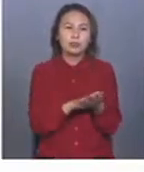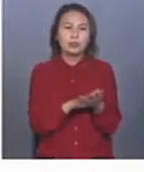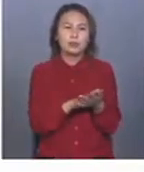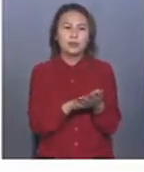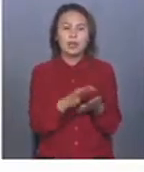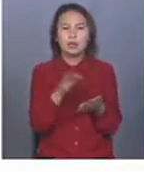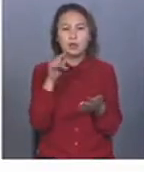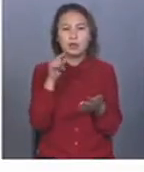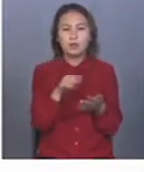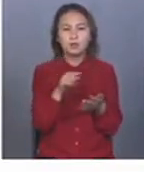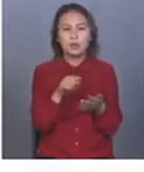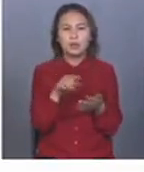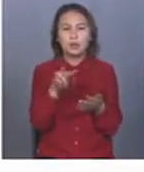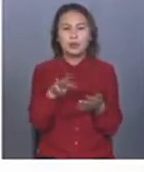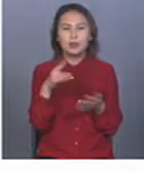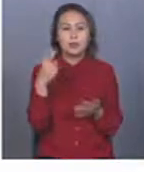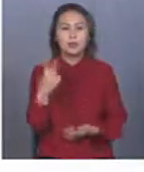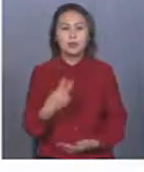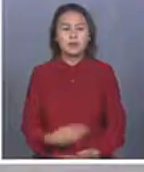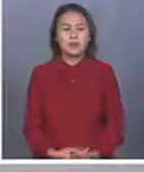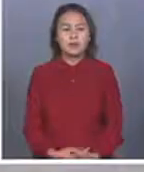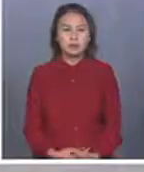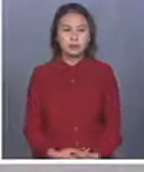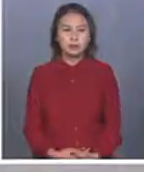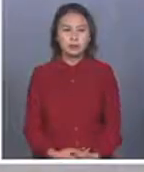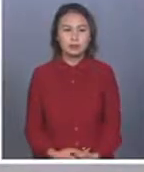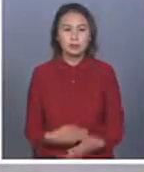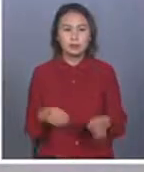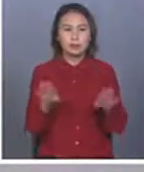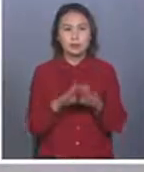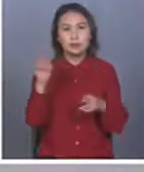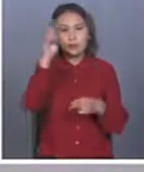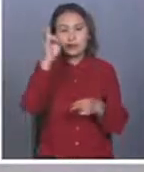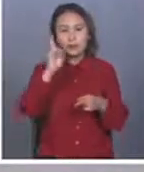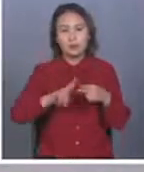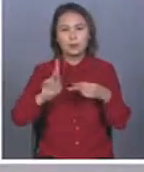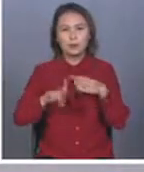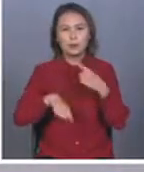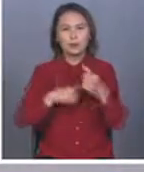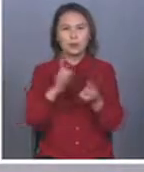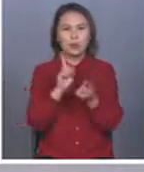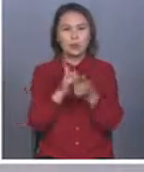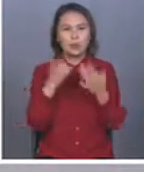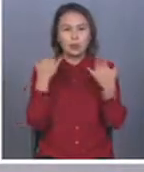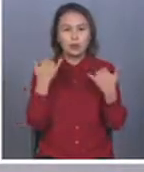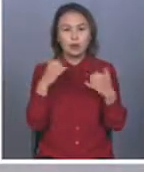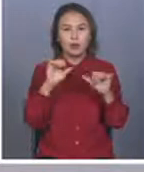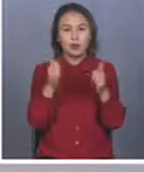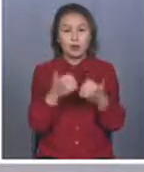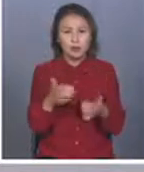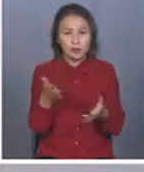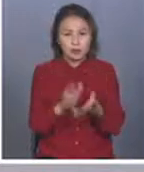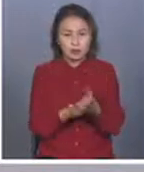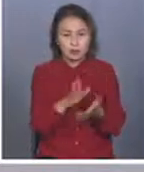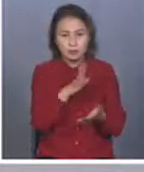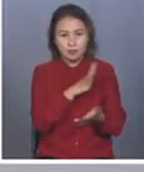жер телімінің ауданы 1000 метр квадрат. Осымен сабағымыз аяқталды. Бүгінгі сабақта біз формуламен таныстық